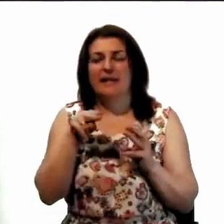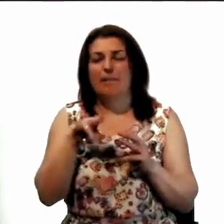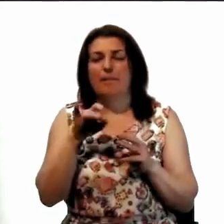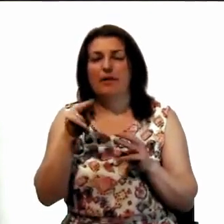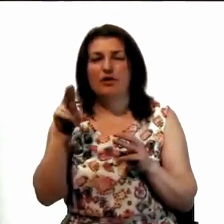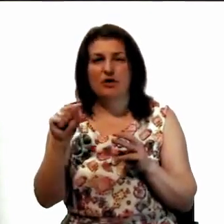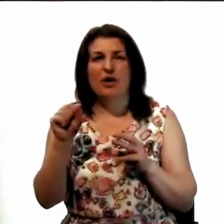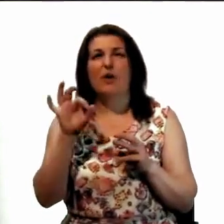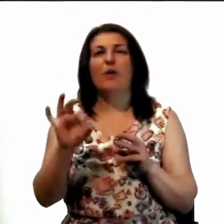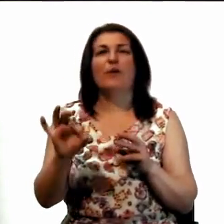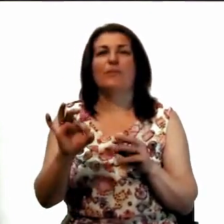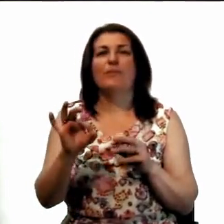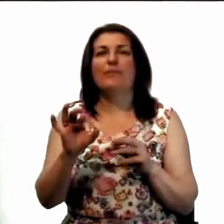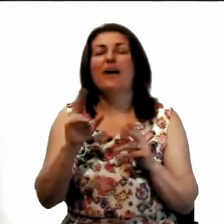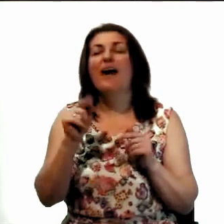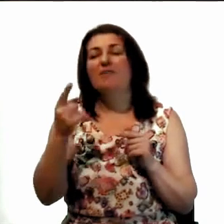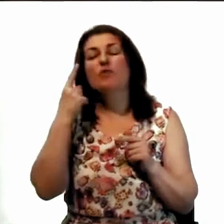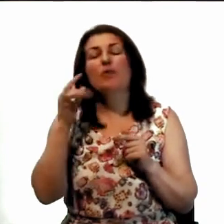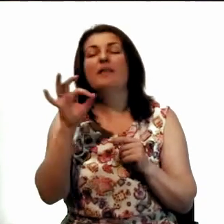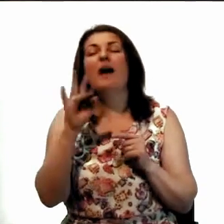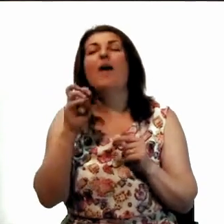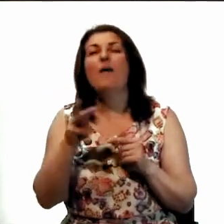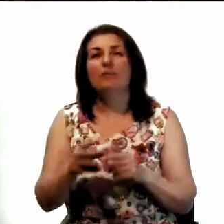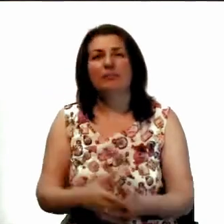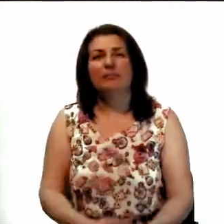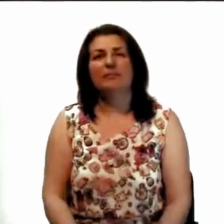о... Как вы думаете, о ком?